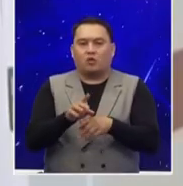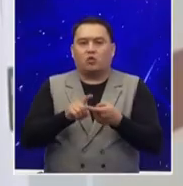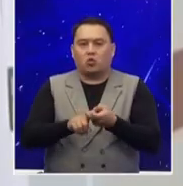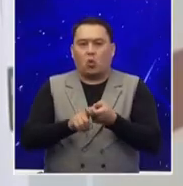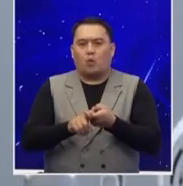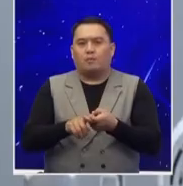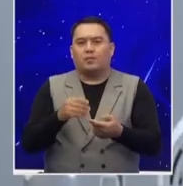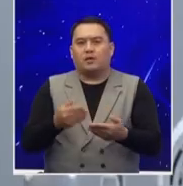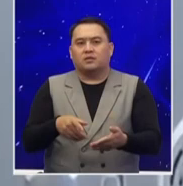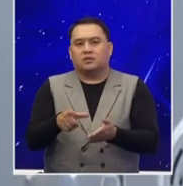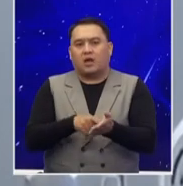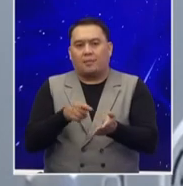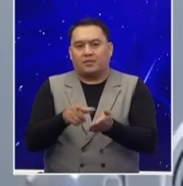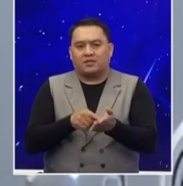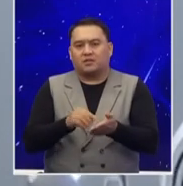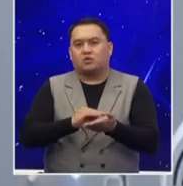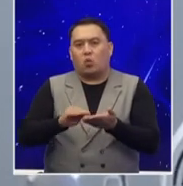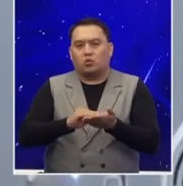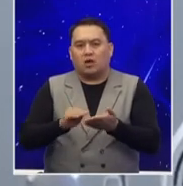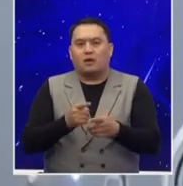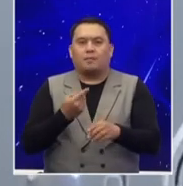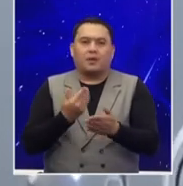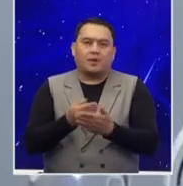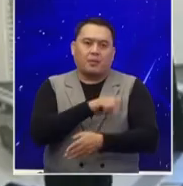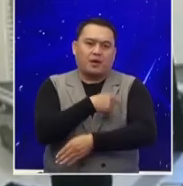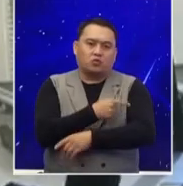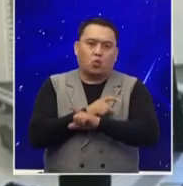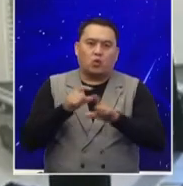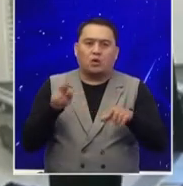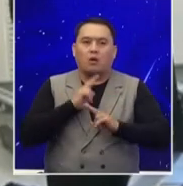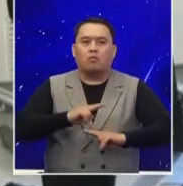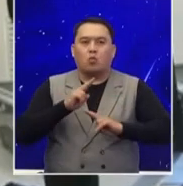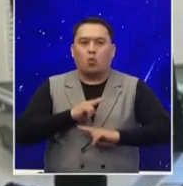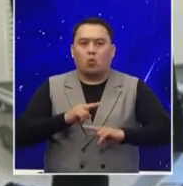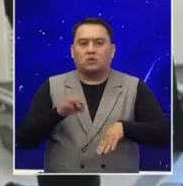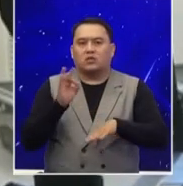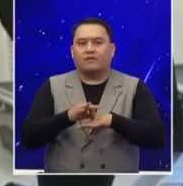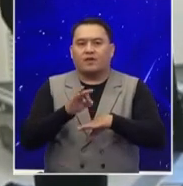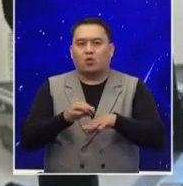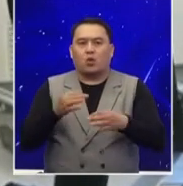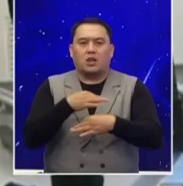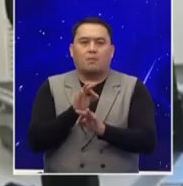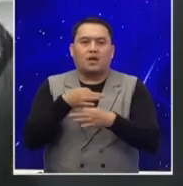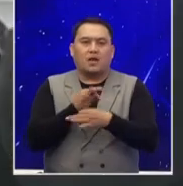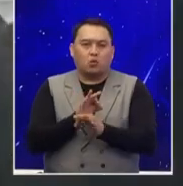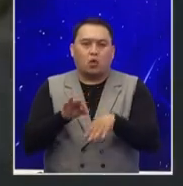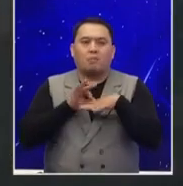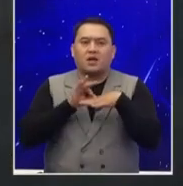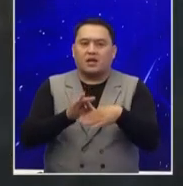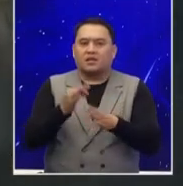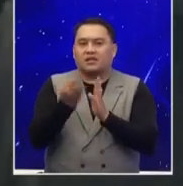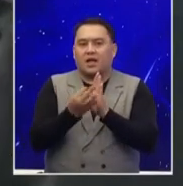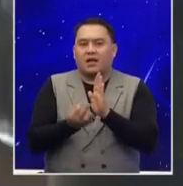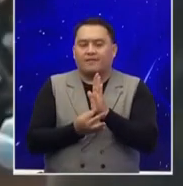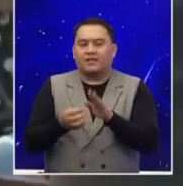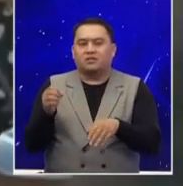только по предварительной записи, говорят врачи. При медицинском учреждении работает и вирусологическая лаборатория, где проводятся тесты